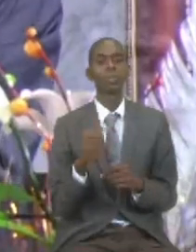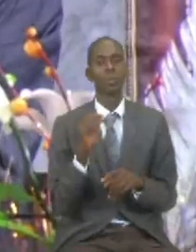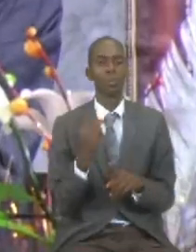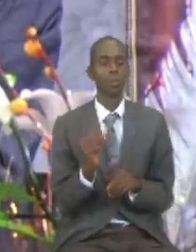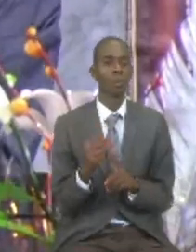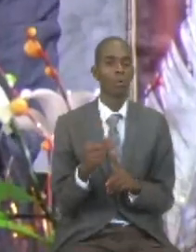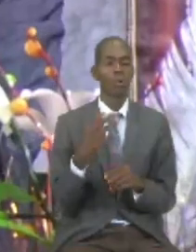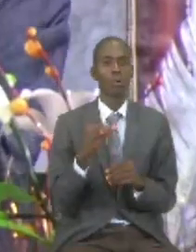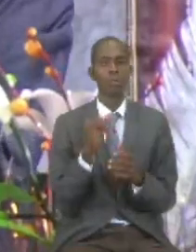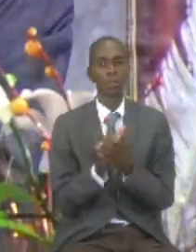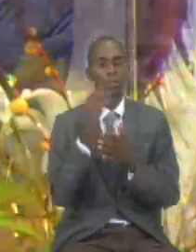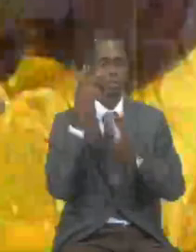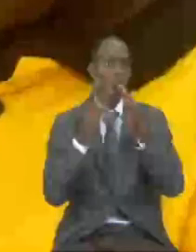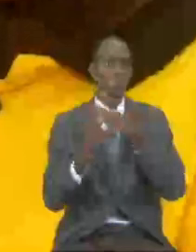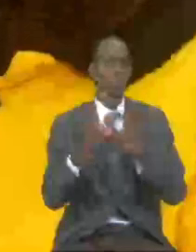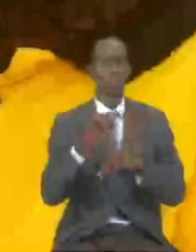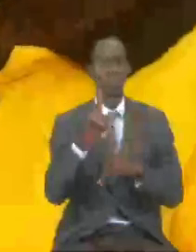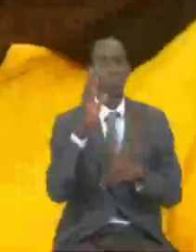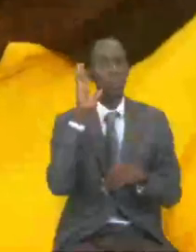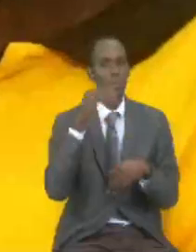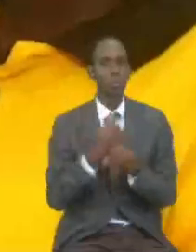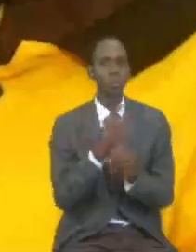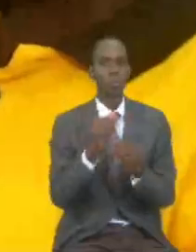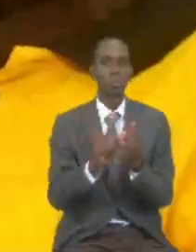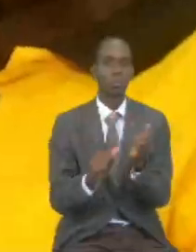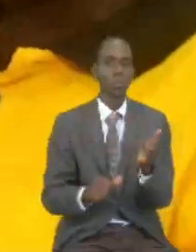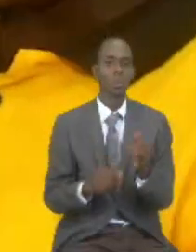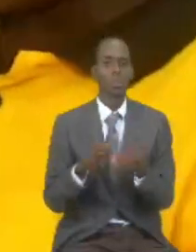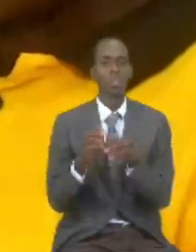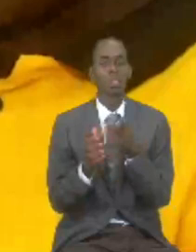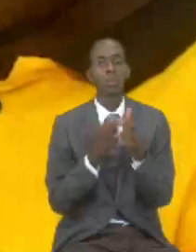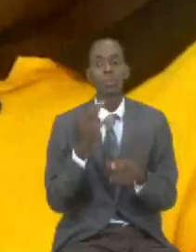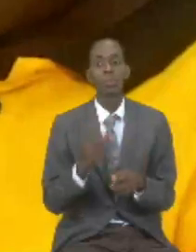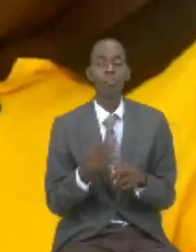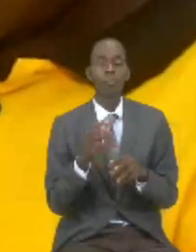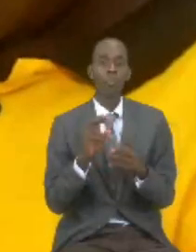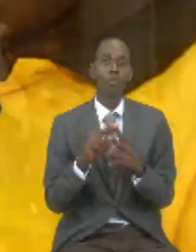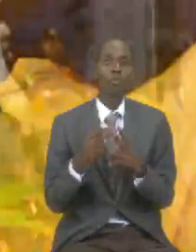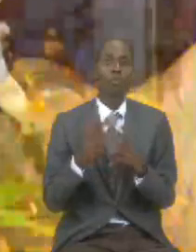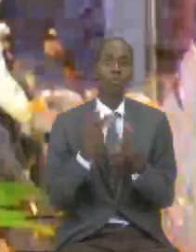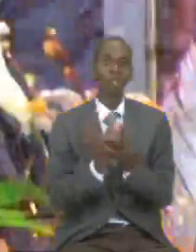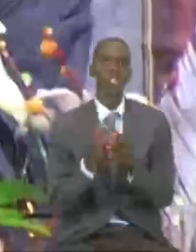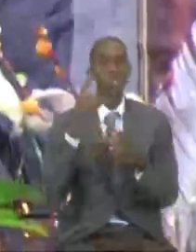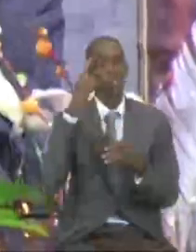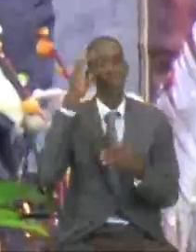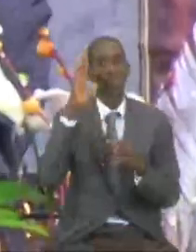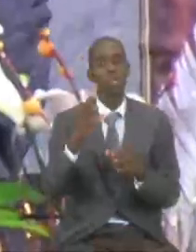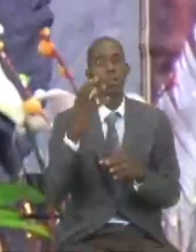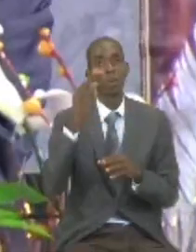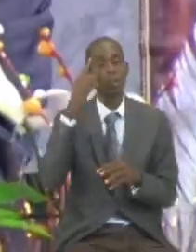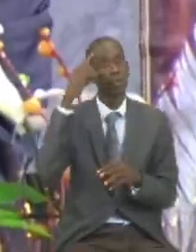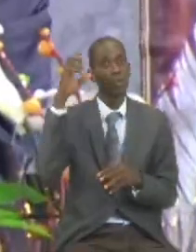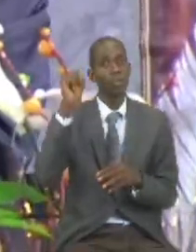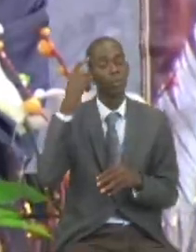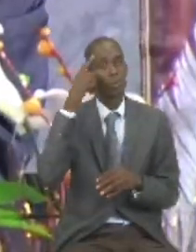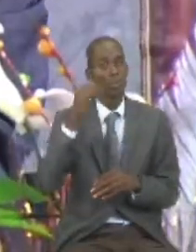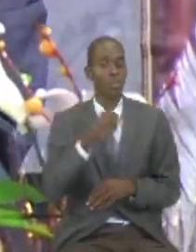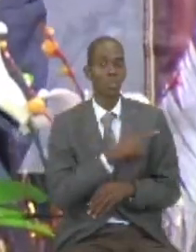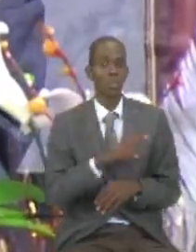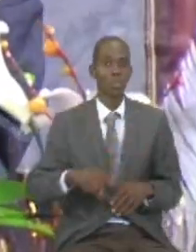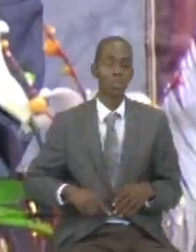les paroles de ce prophète. Il n'y a personne qui vous fasse rétrograder, ou de ce prophète, ou de ce